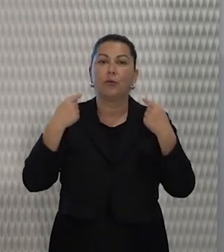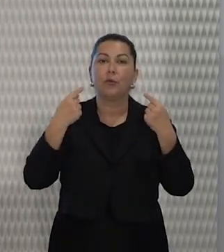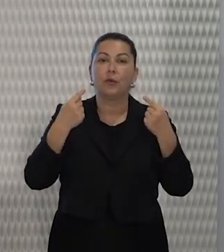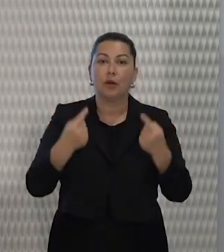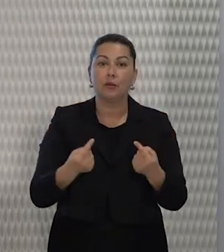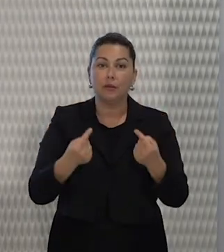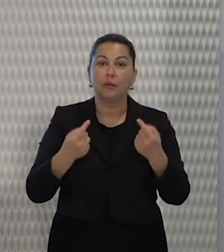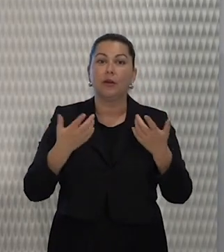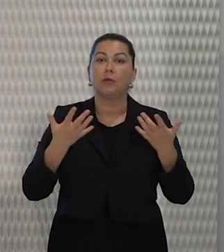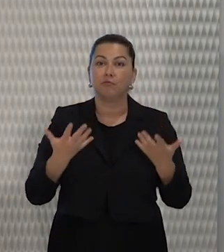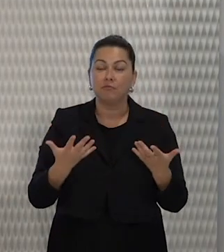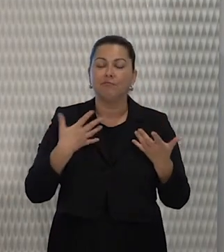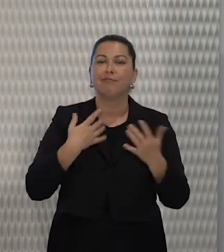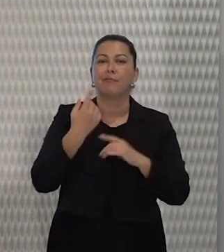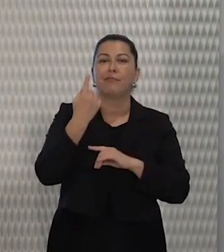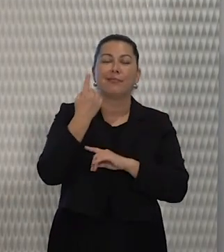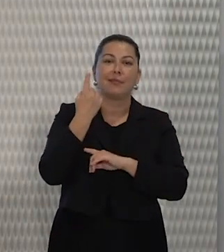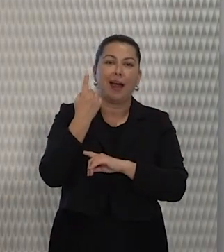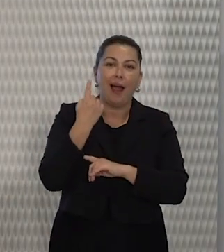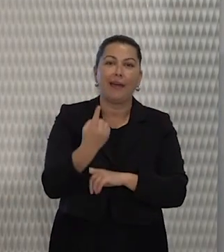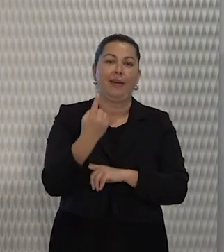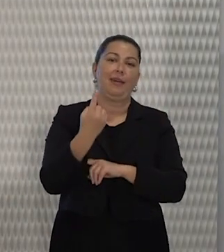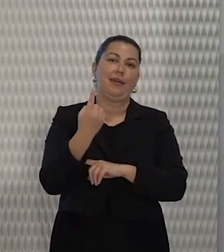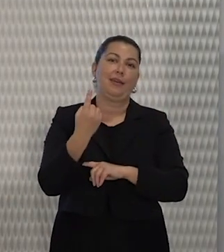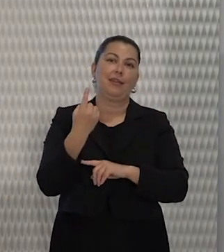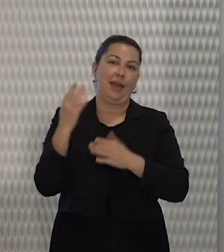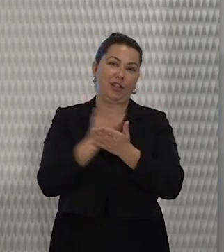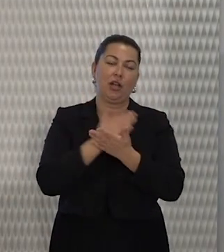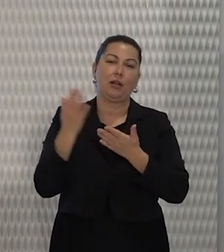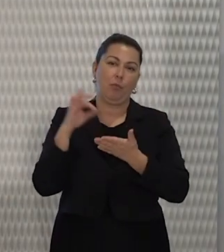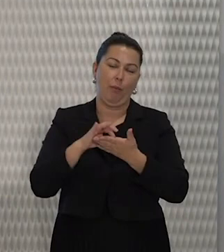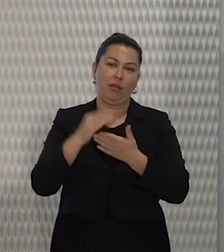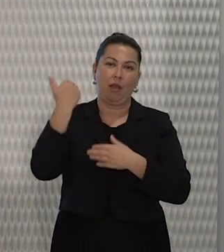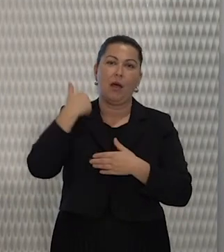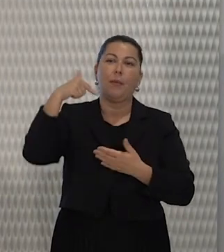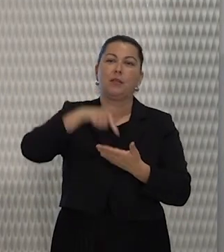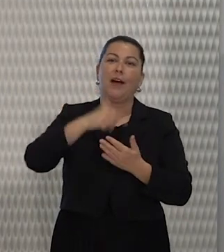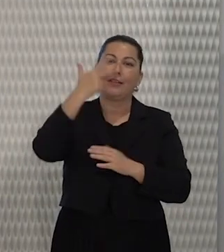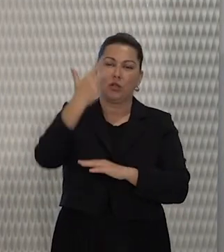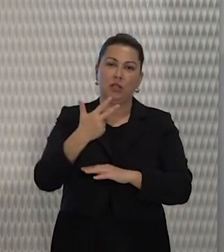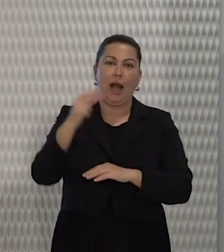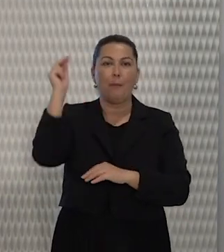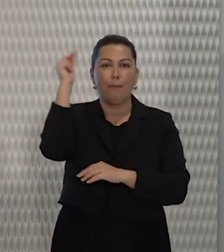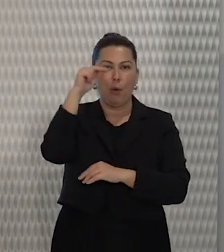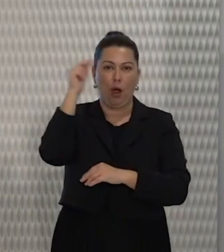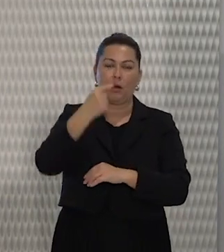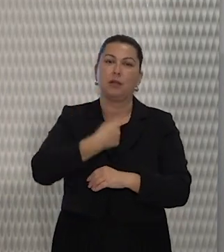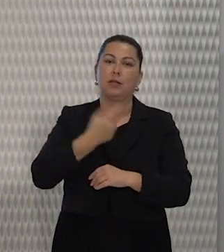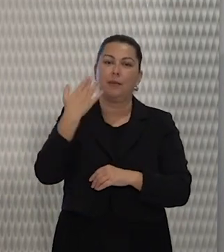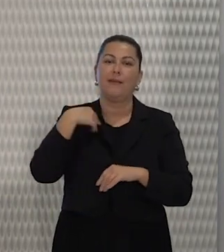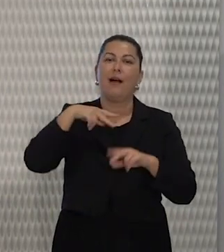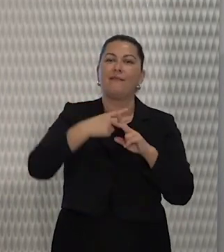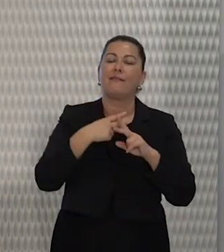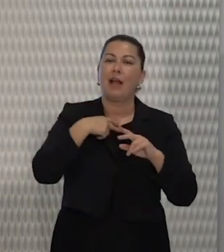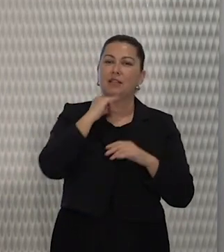Prinzip dieser eine entscheidende Moment passiert, 2003 in Bulgarien, als ich mich als Werksfahrer,